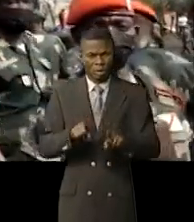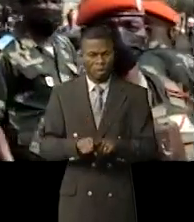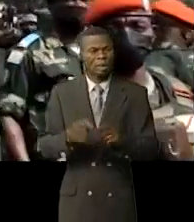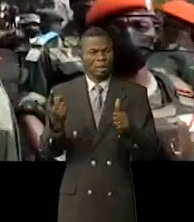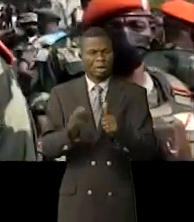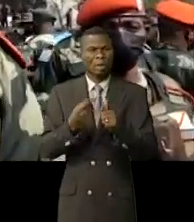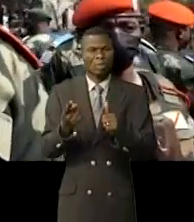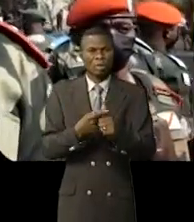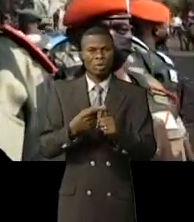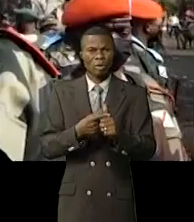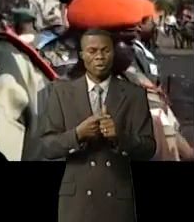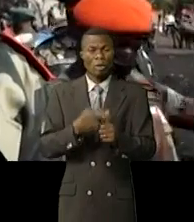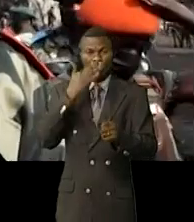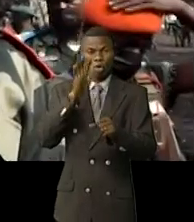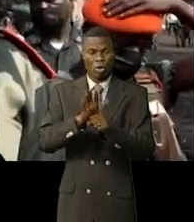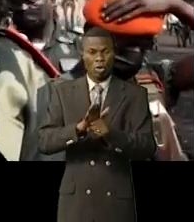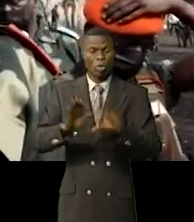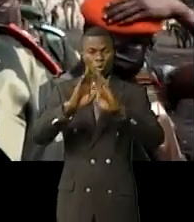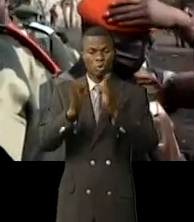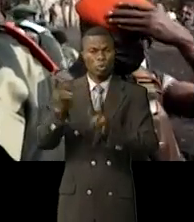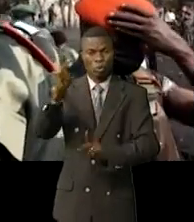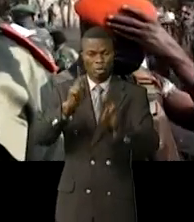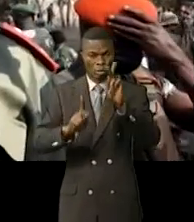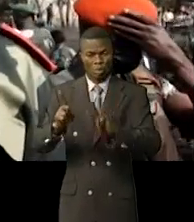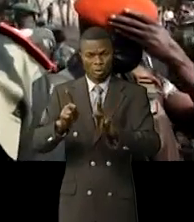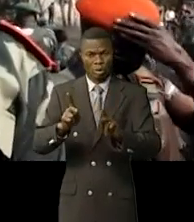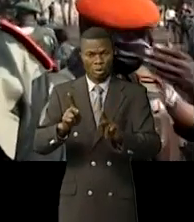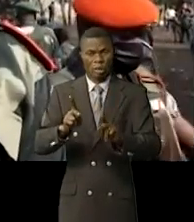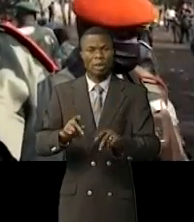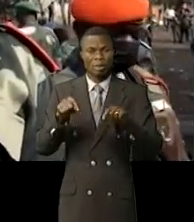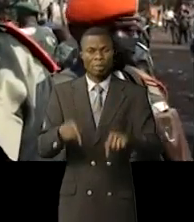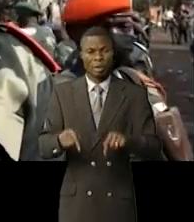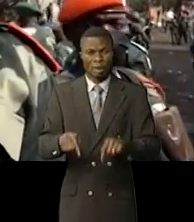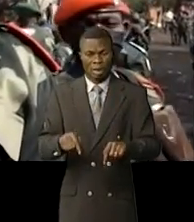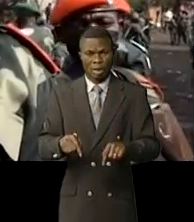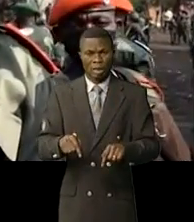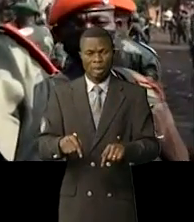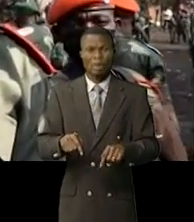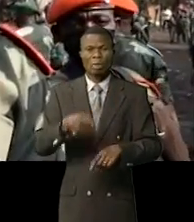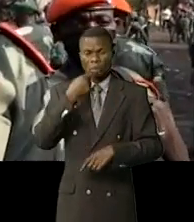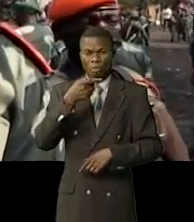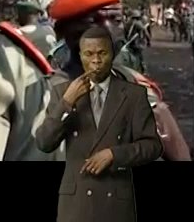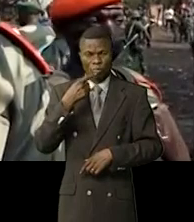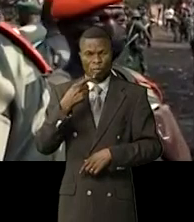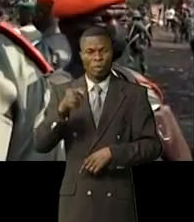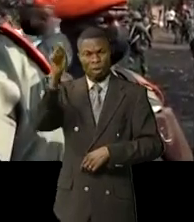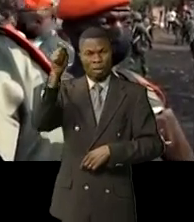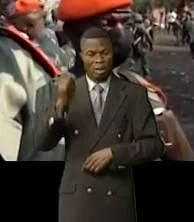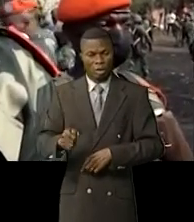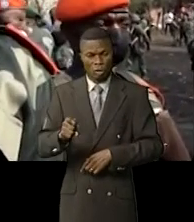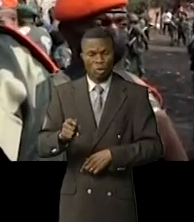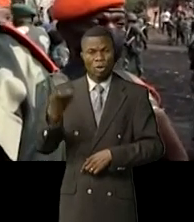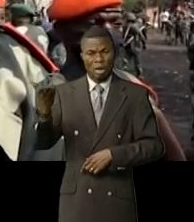surtout rassurer aussi la population que, à l'heure où nous parlons, qu'ils ont une armée et une